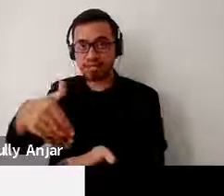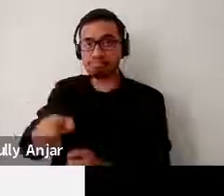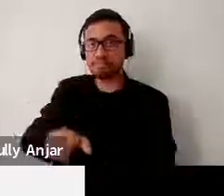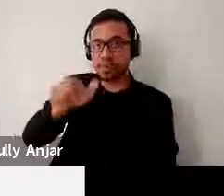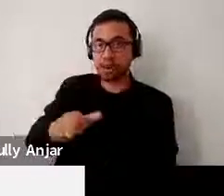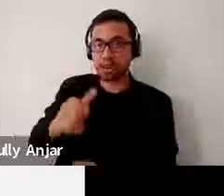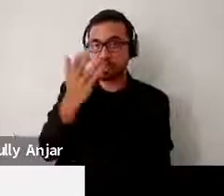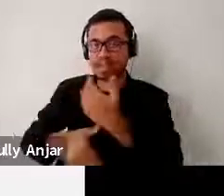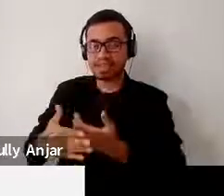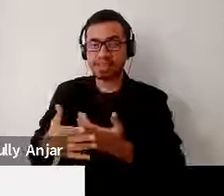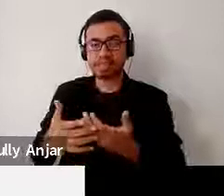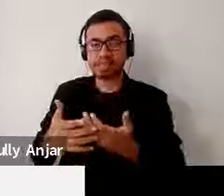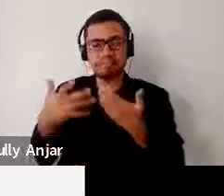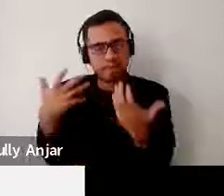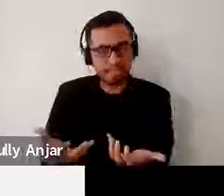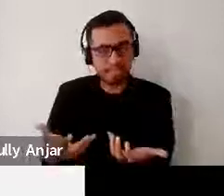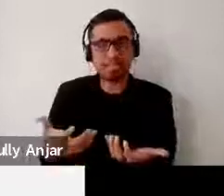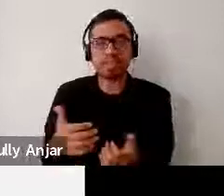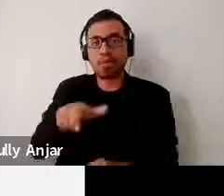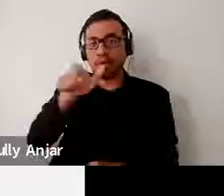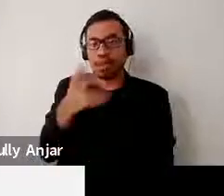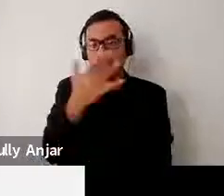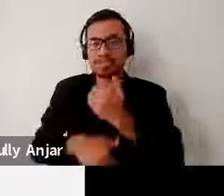disabilitas sedang dan berat. Jadi ini memang